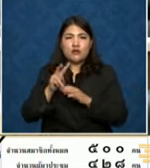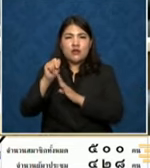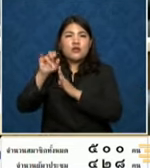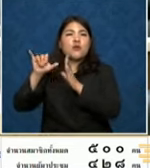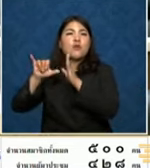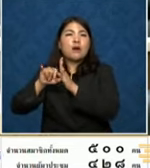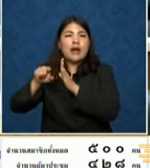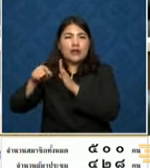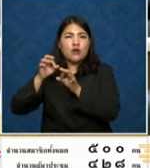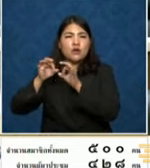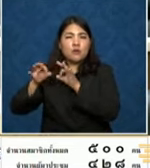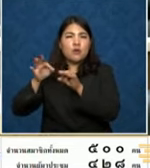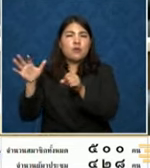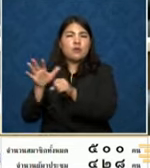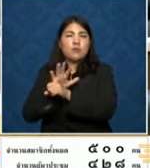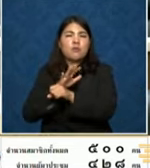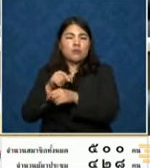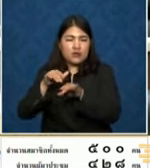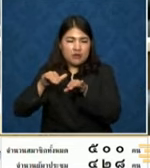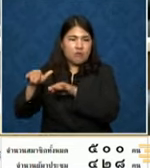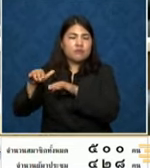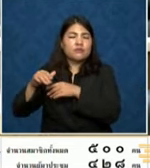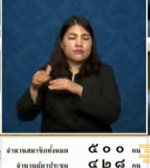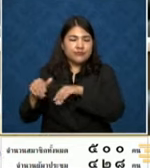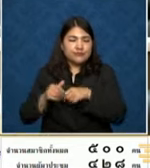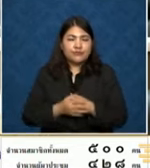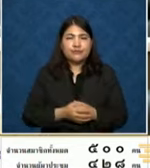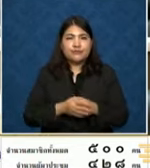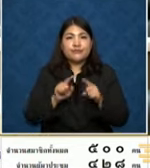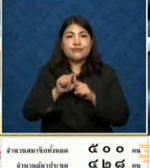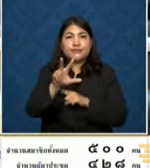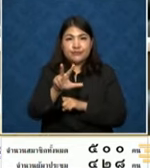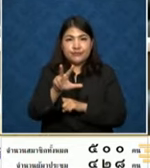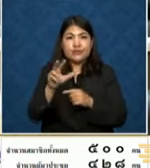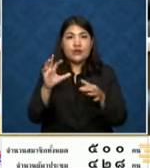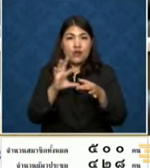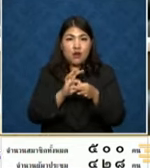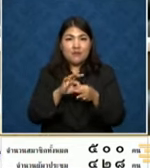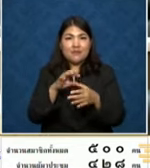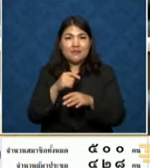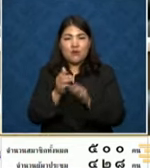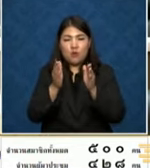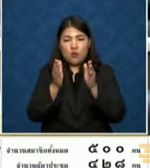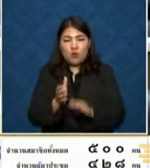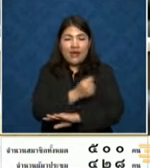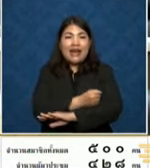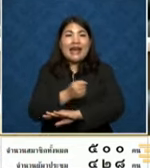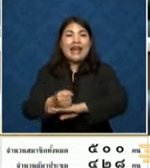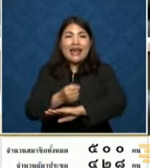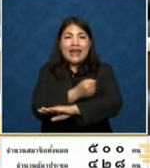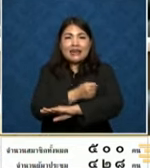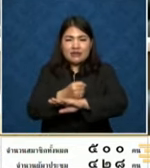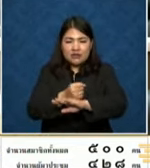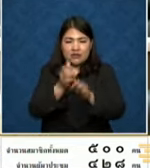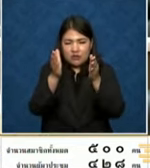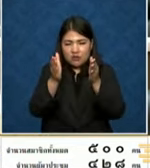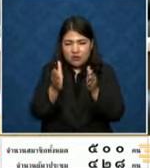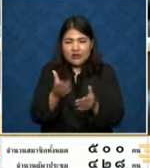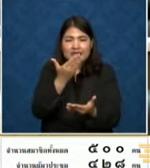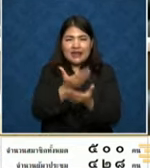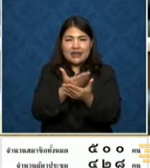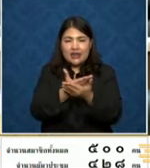บาลครั้งเดียวครับท่านประธานครับเรื่องที่3ค่าแรงขั้นต่ำ600บาทครับท่านประธานครับ